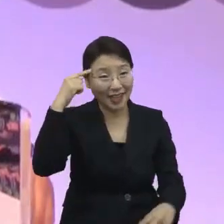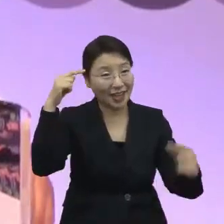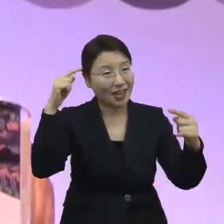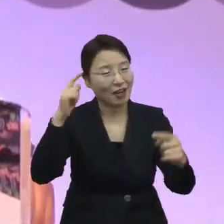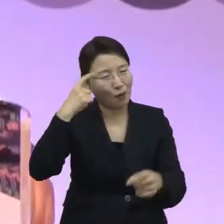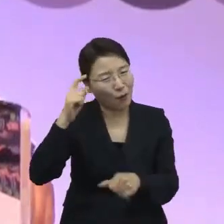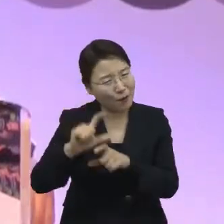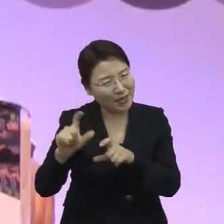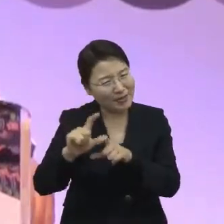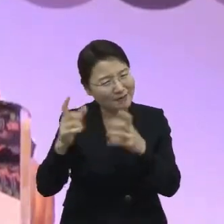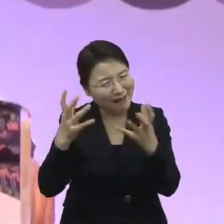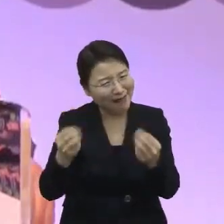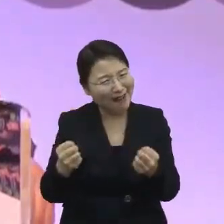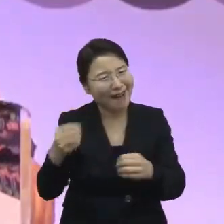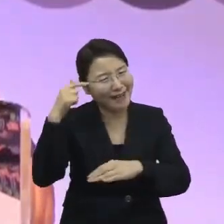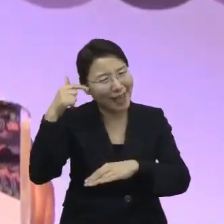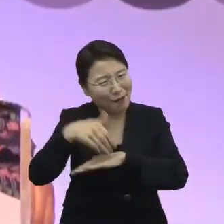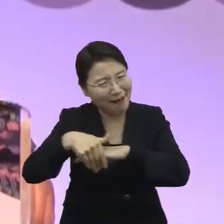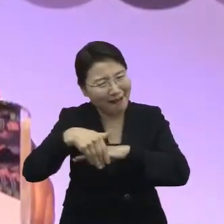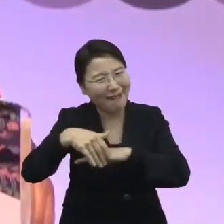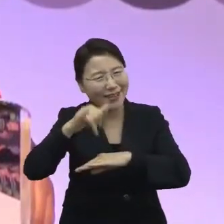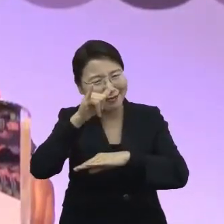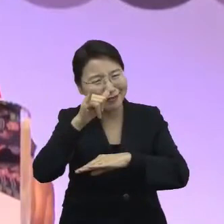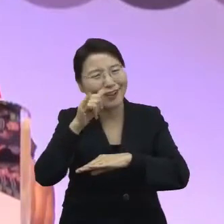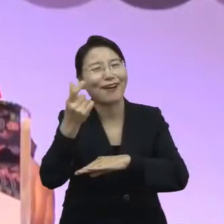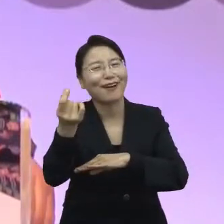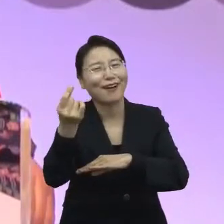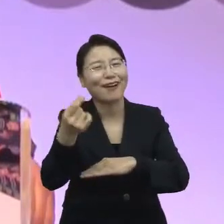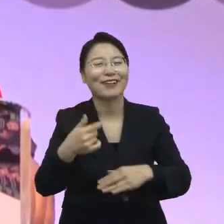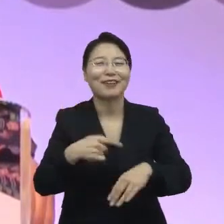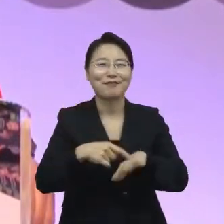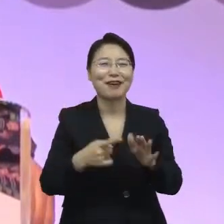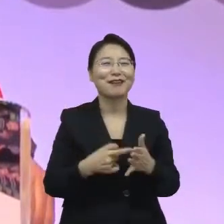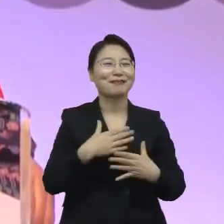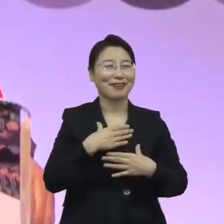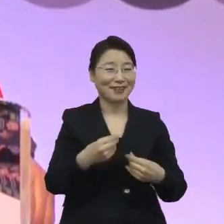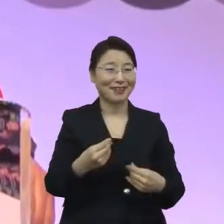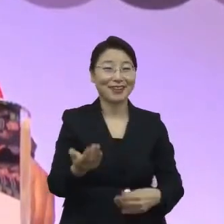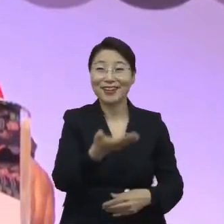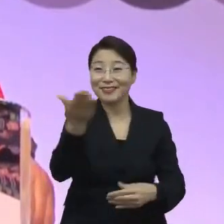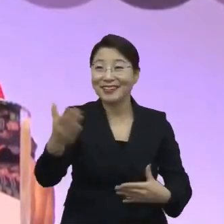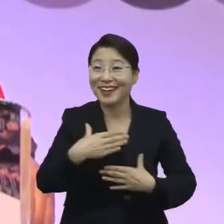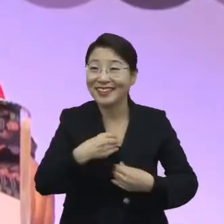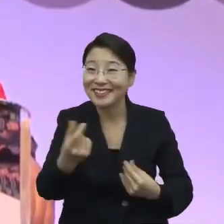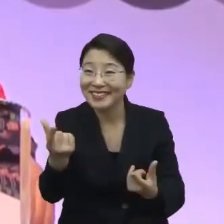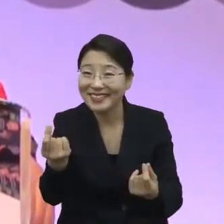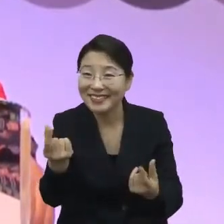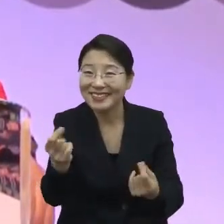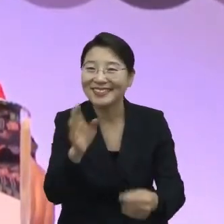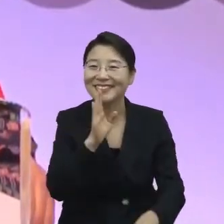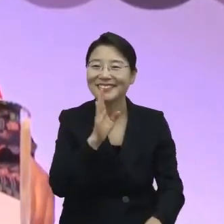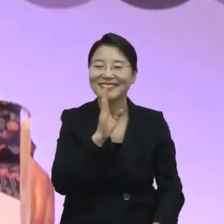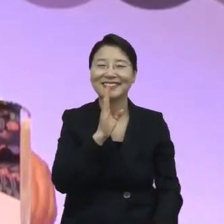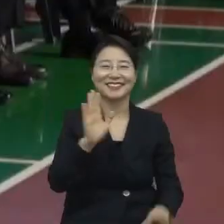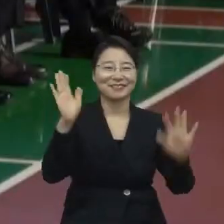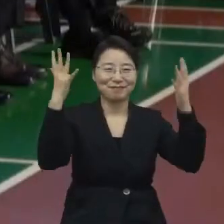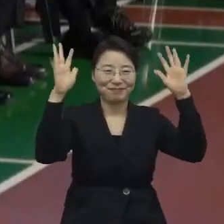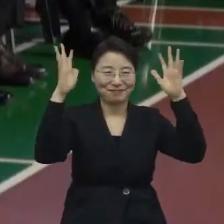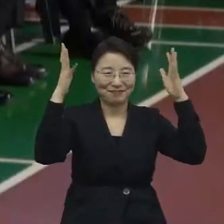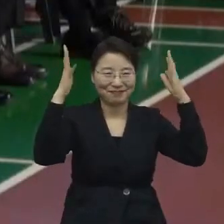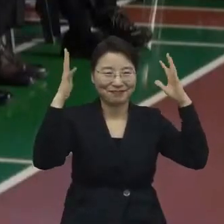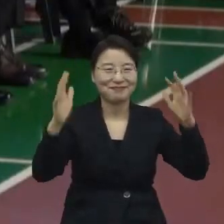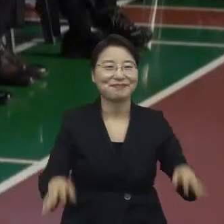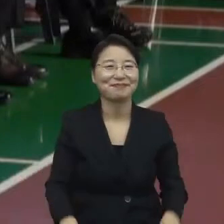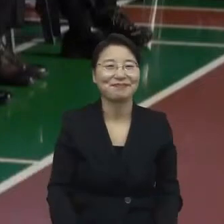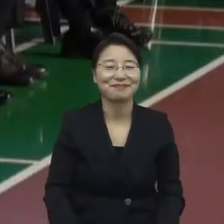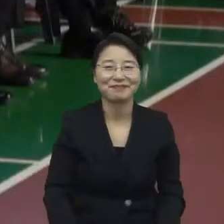많구나, 계획이 있구나, 그래서 안심을 했습니다. 여러분들도 안심 되시죠? 박수 한번 쳐주세요.